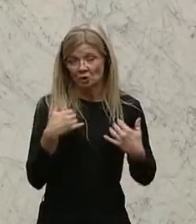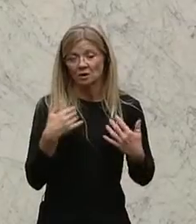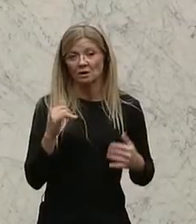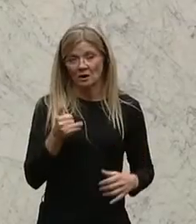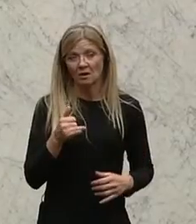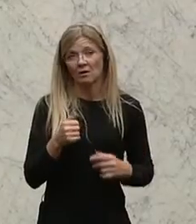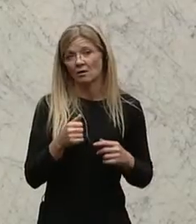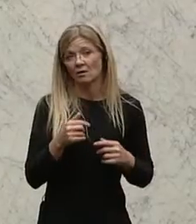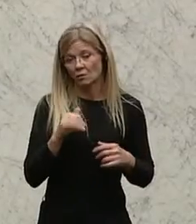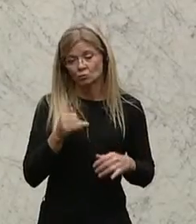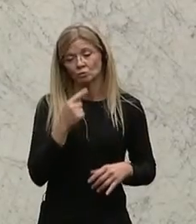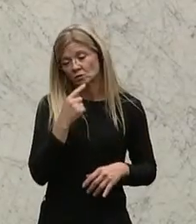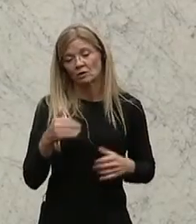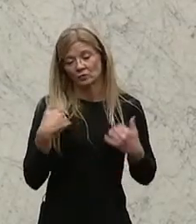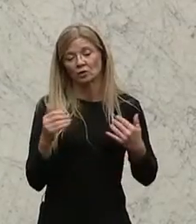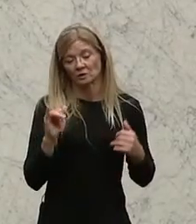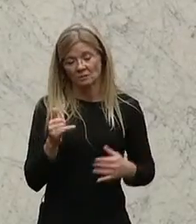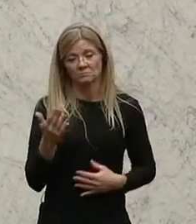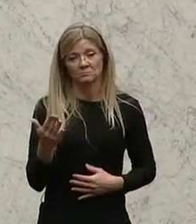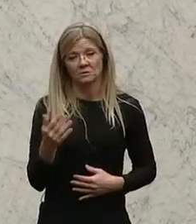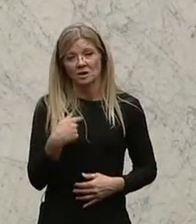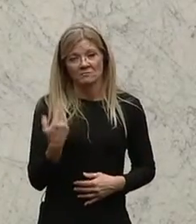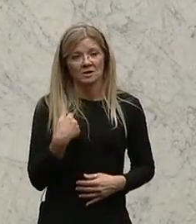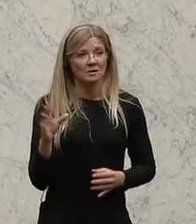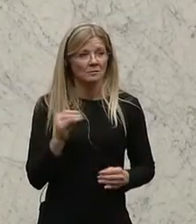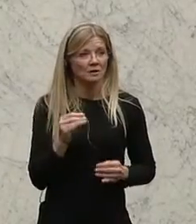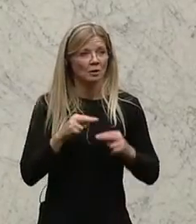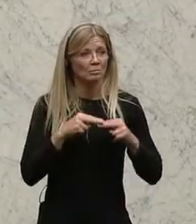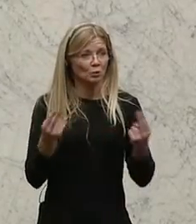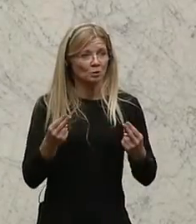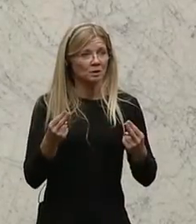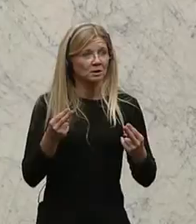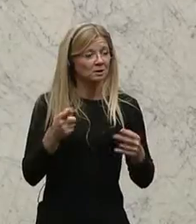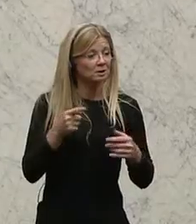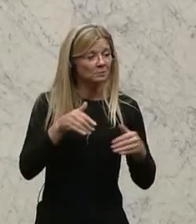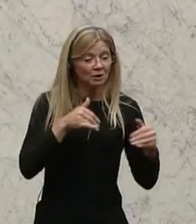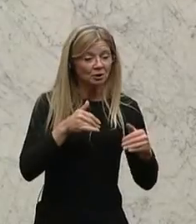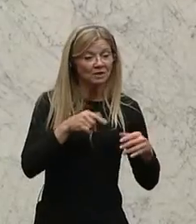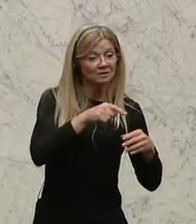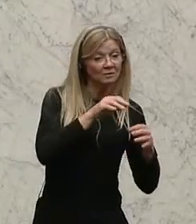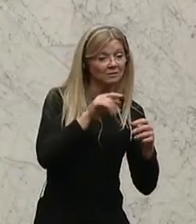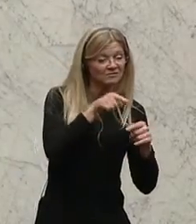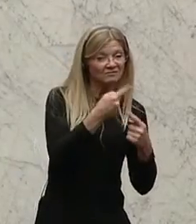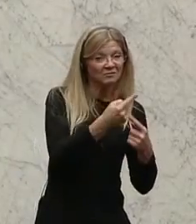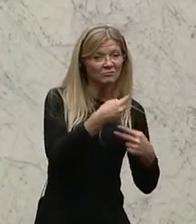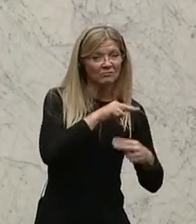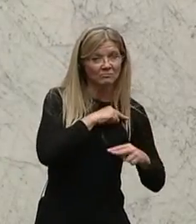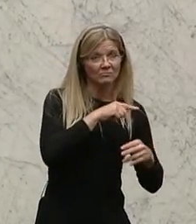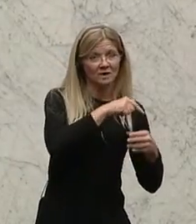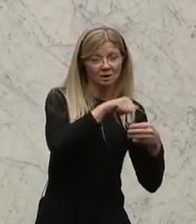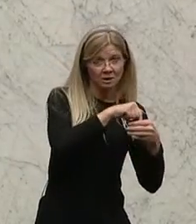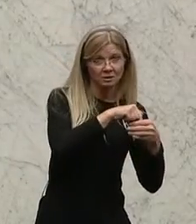erfreulicherweise, wir konkret mit dem Bundesministerium für Inneres abmachen konnten, dass die Volksanwaltschaft ein